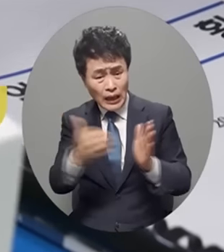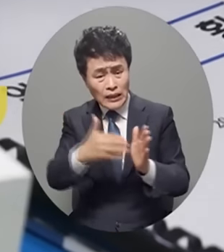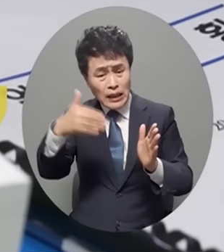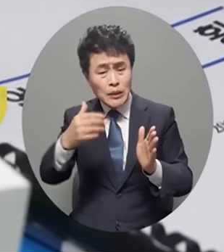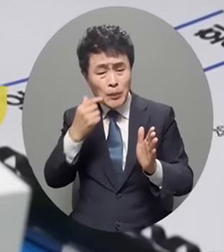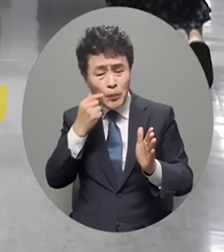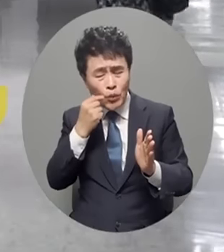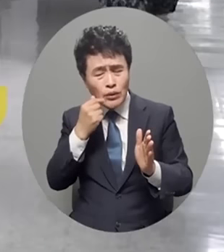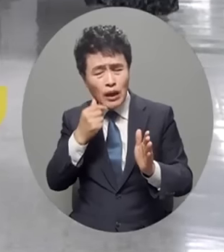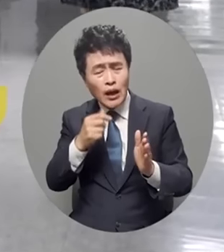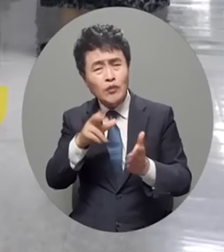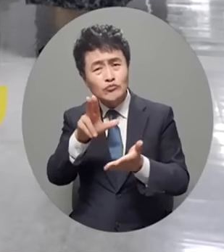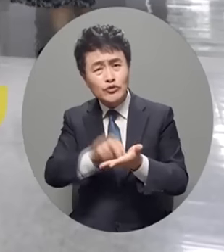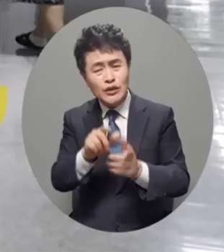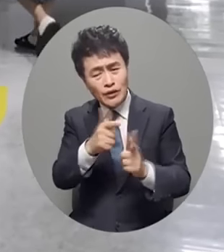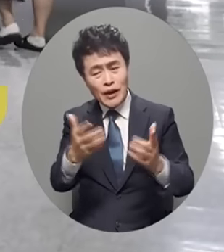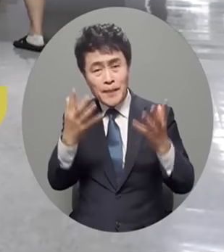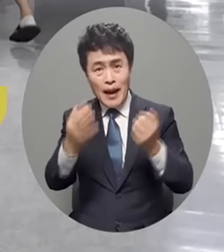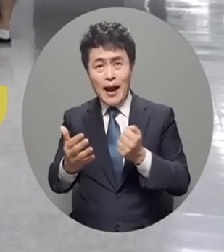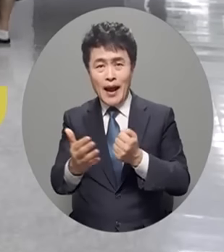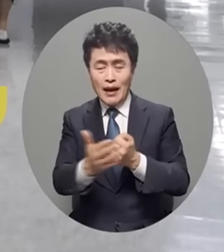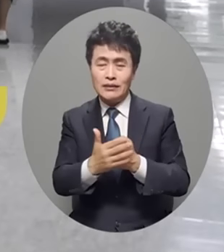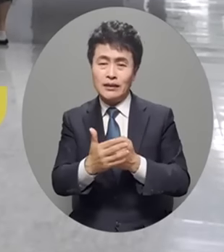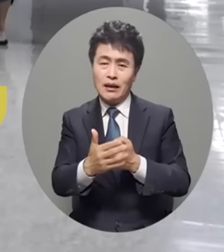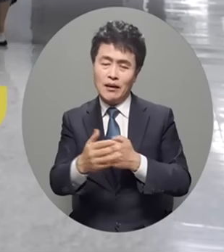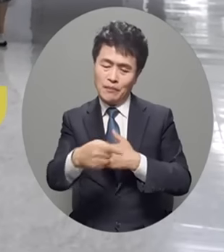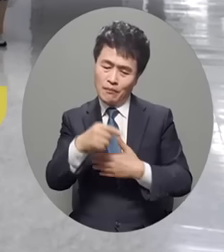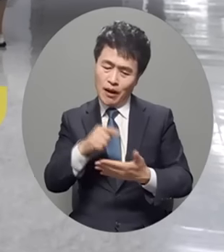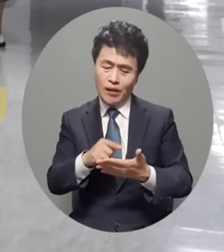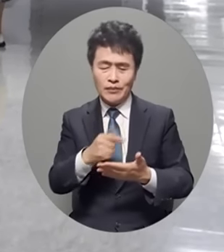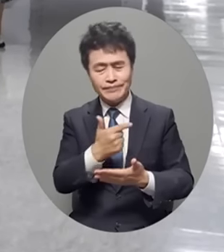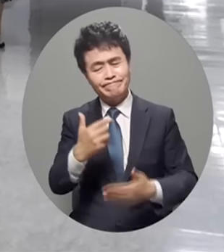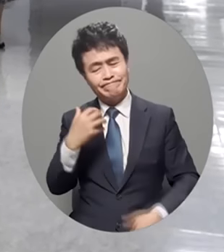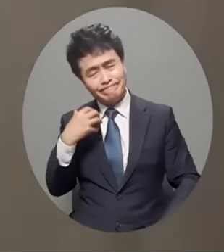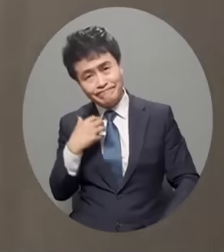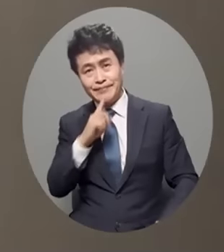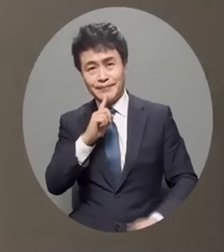그런 걸 생각할 때 약간 좀 마음이 싱숭생숭하죠.